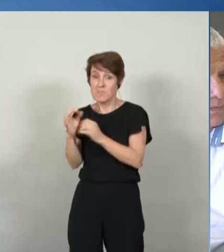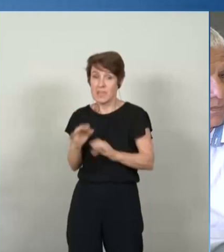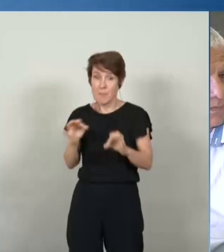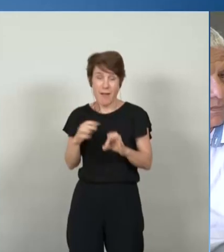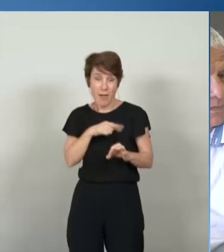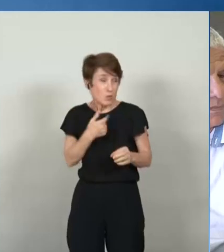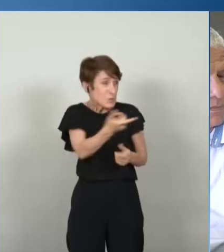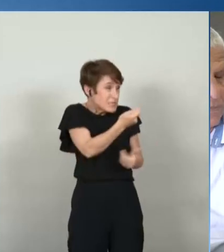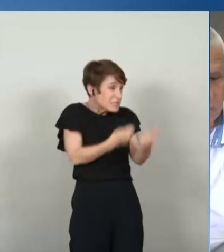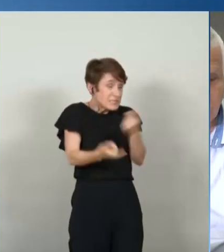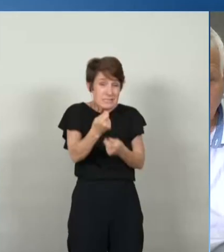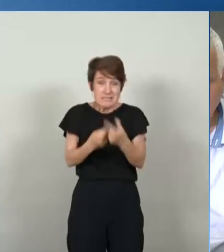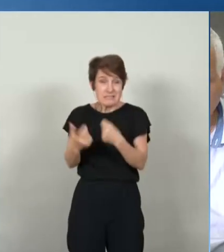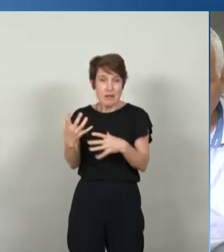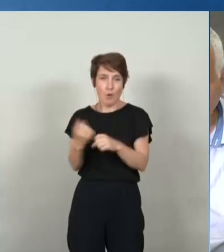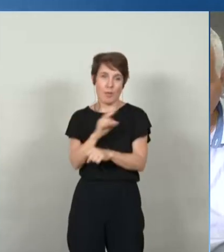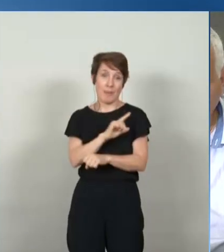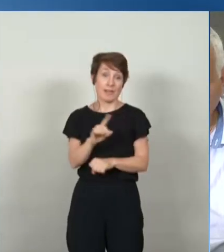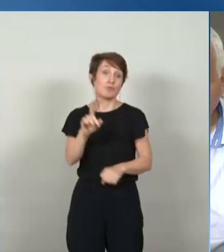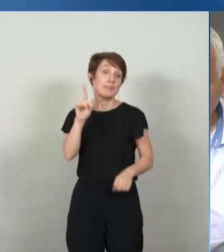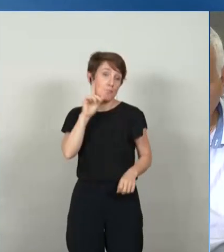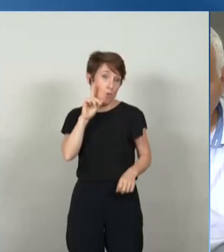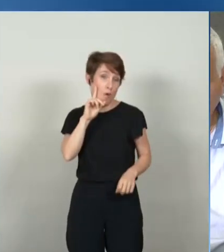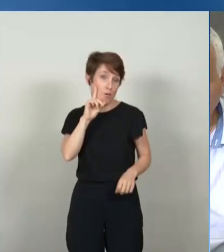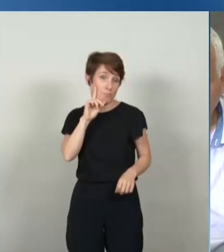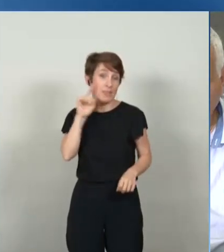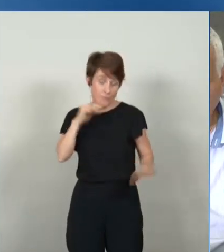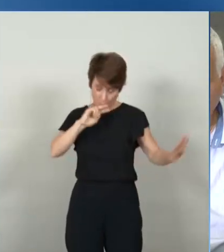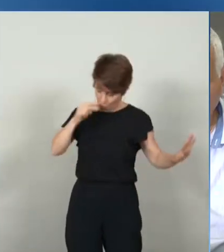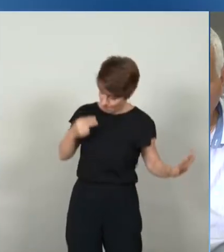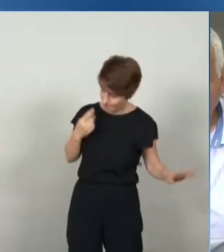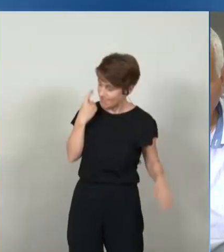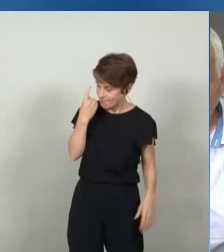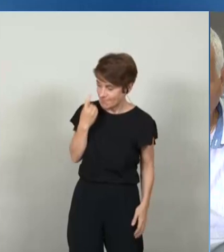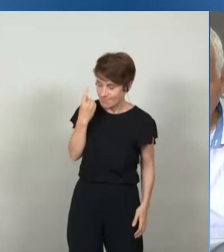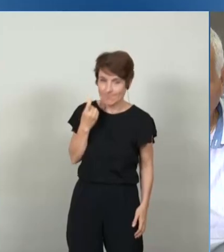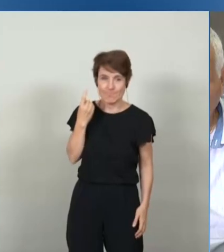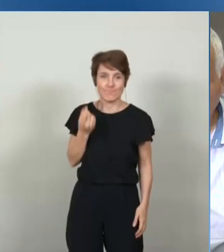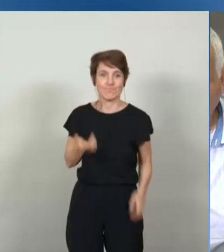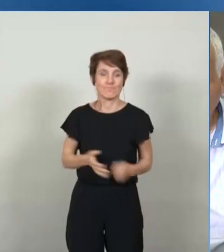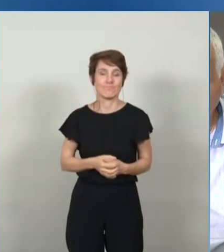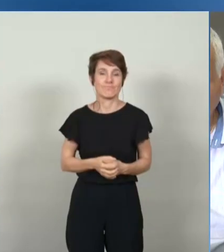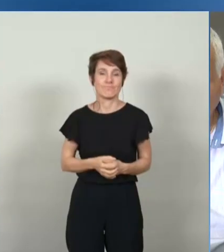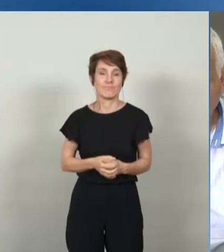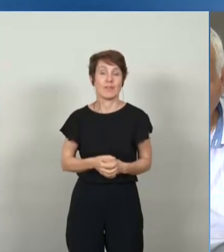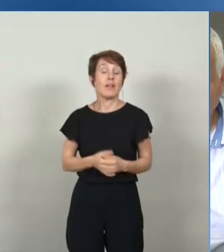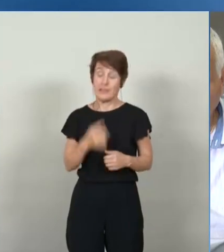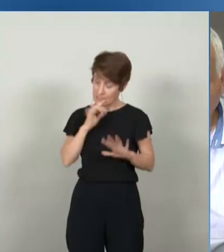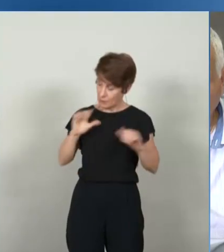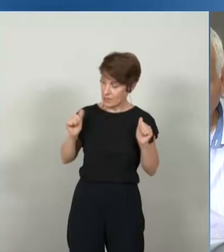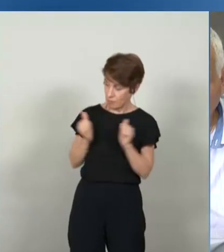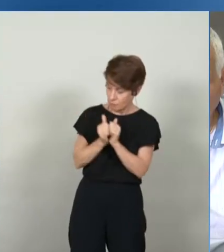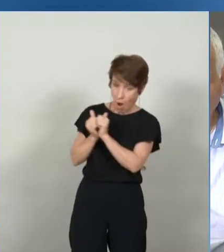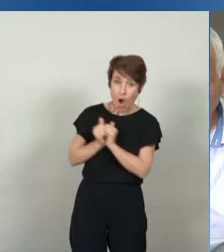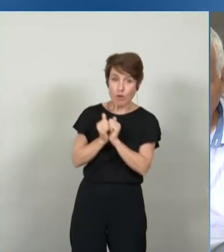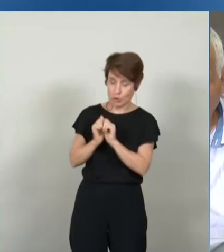réussi à les embarquer sur des thématiques auxquelles tant de grenoblois sont sensibles et engagés il faudra collectivement trouver les réponses